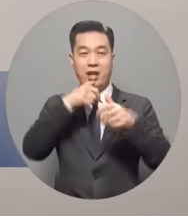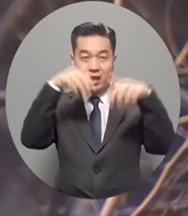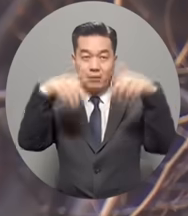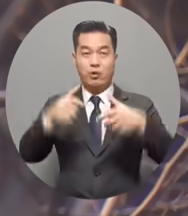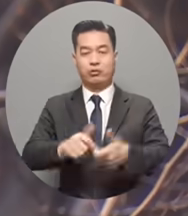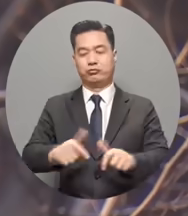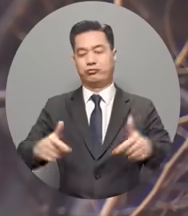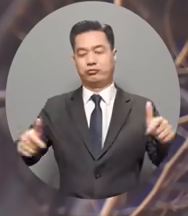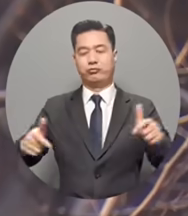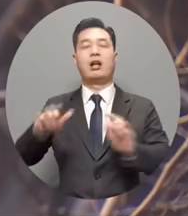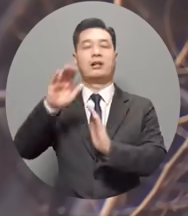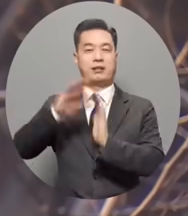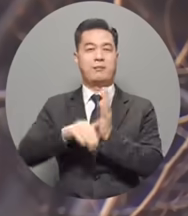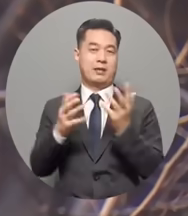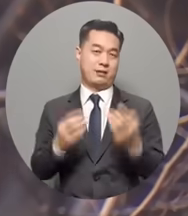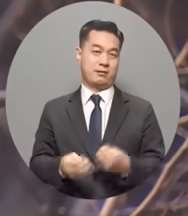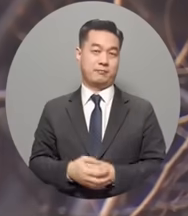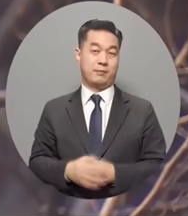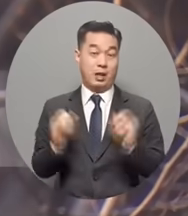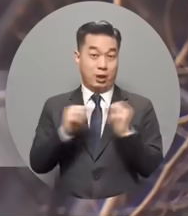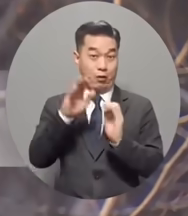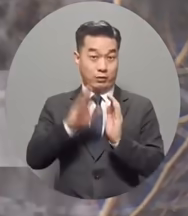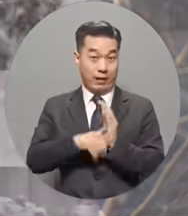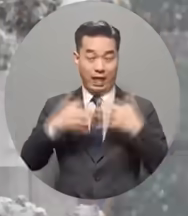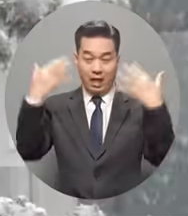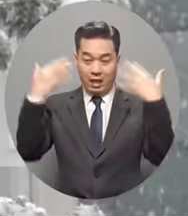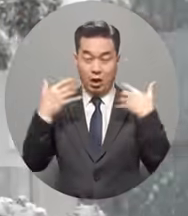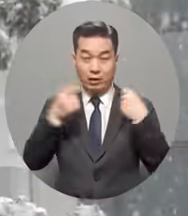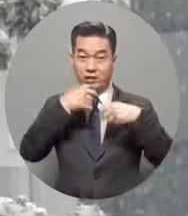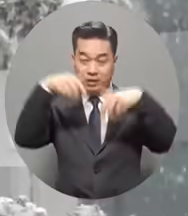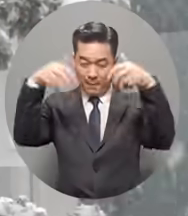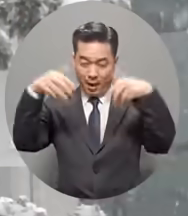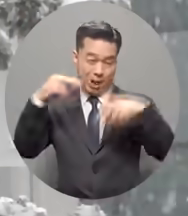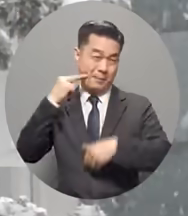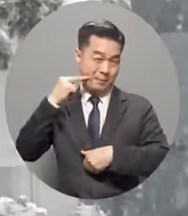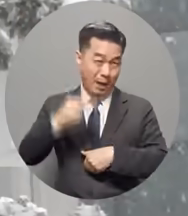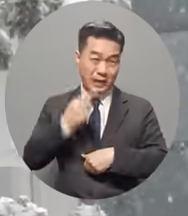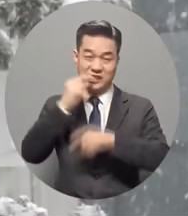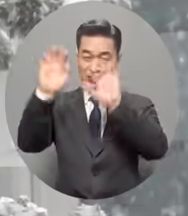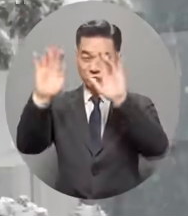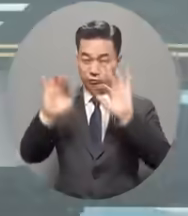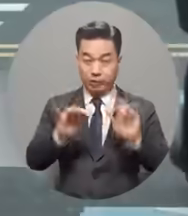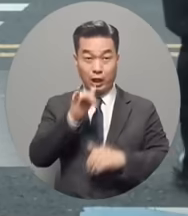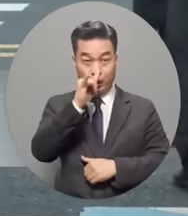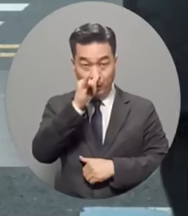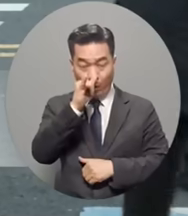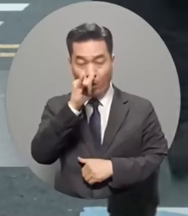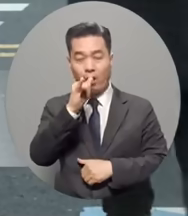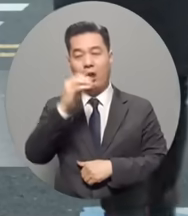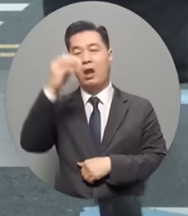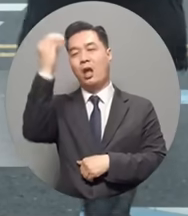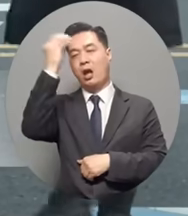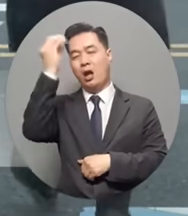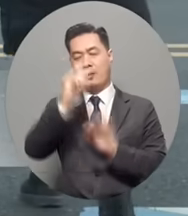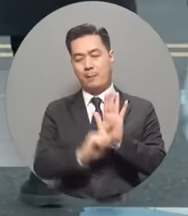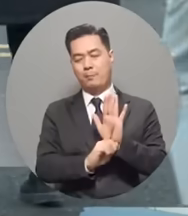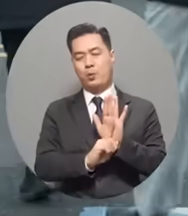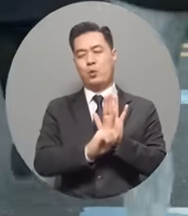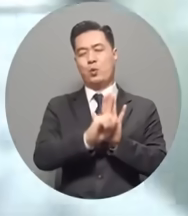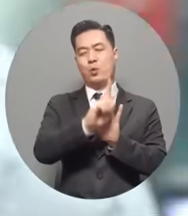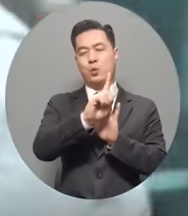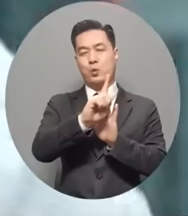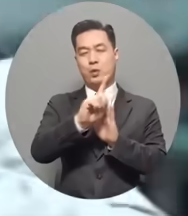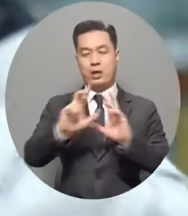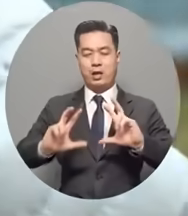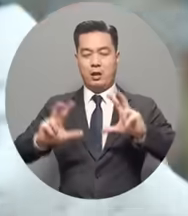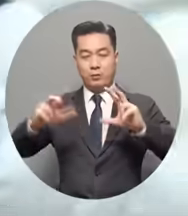있습니다. 한겨울에 한여름 같은 폭우가 온뒤 폭설이 쏟아지고 기록적인 고온과 북극 한파가